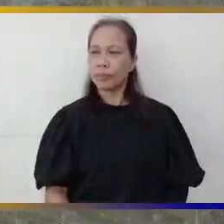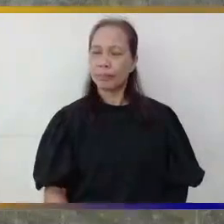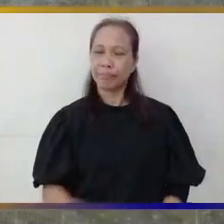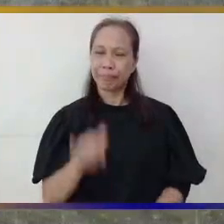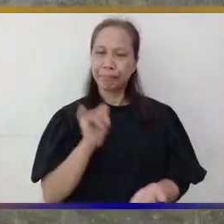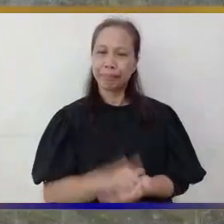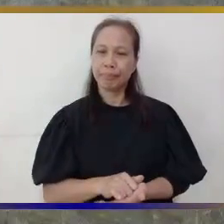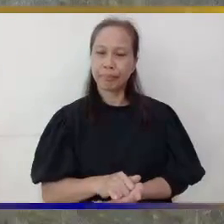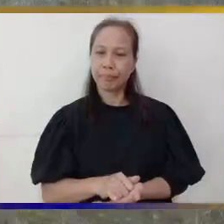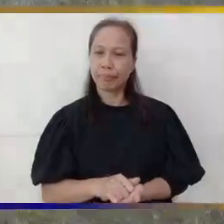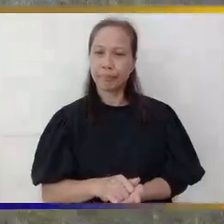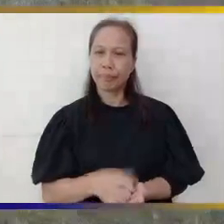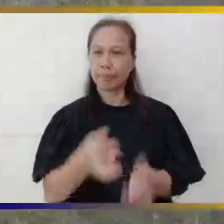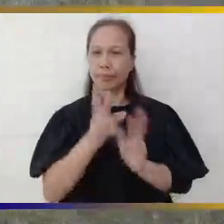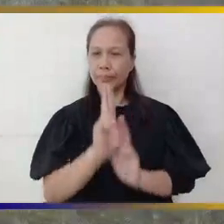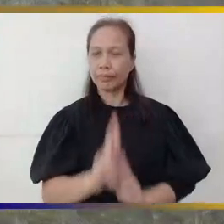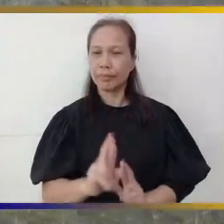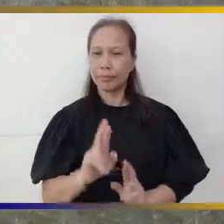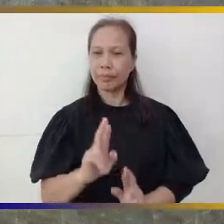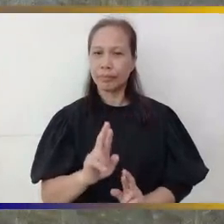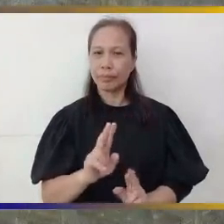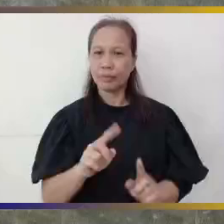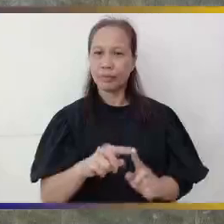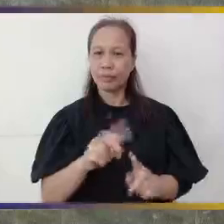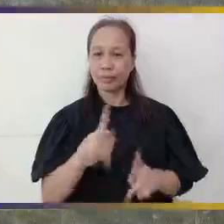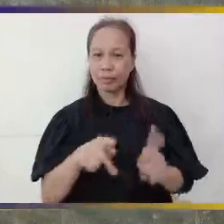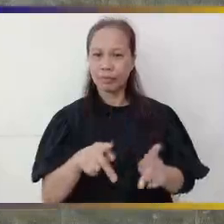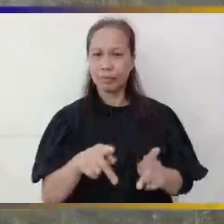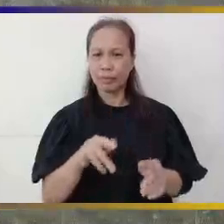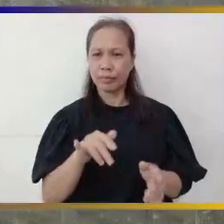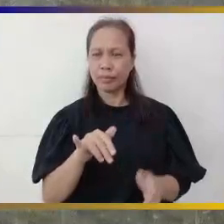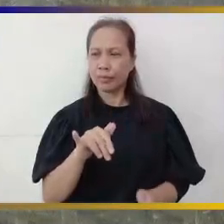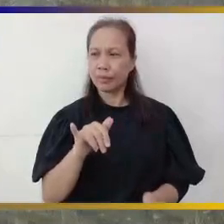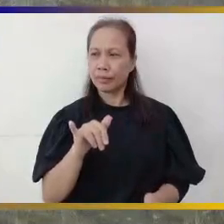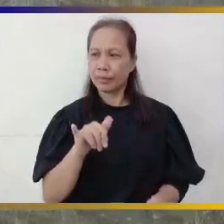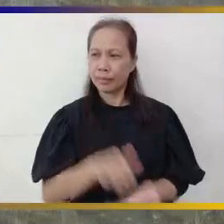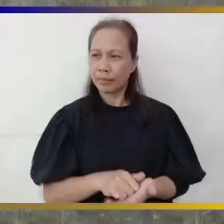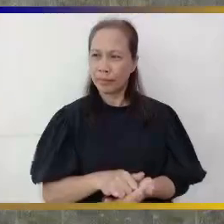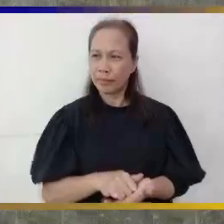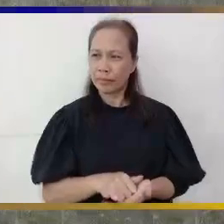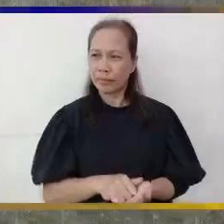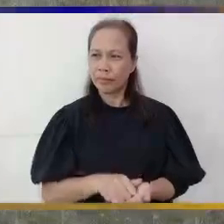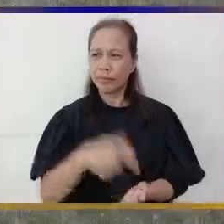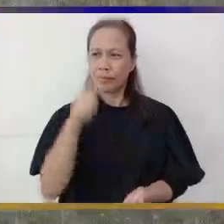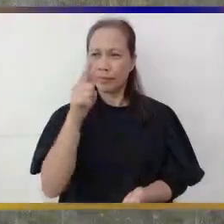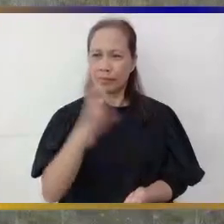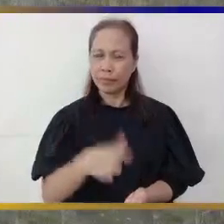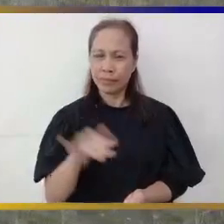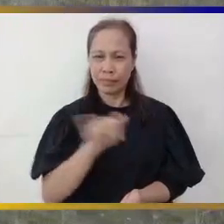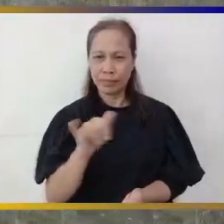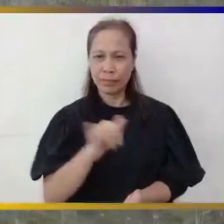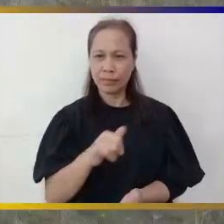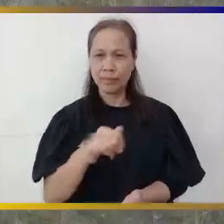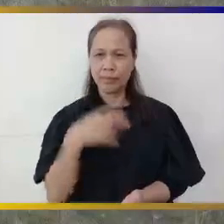ganon nirespeto natin ang tao na ganito and then ah ang Diyos parehas lang ng respeto natin sa tao